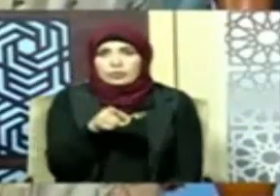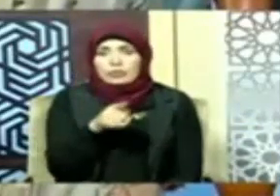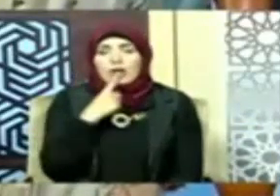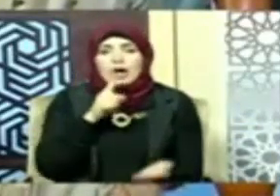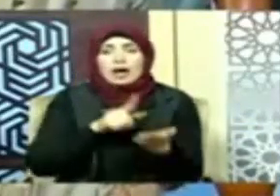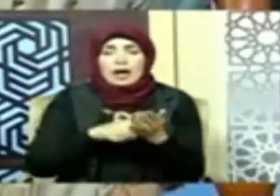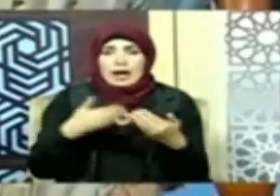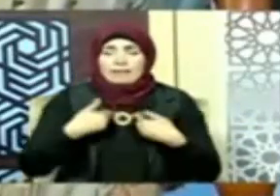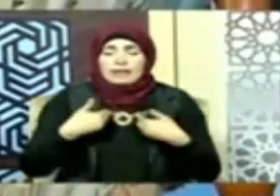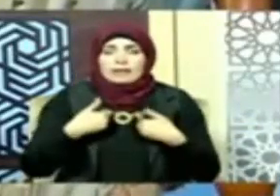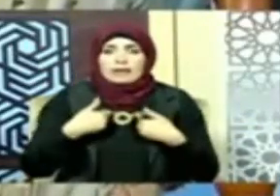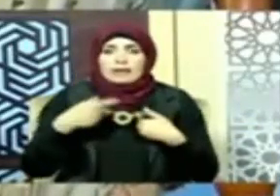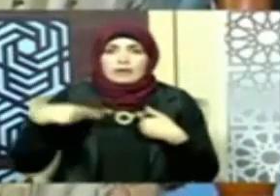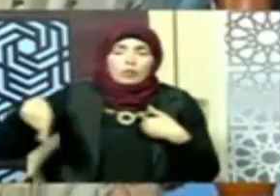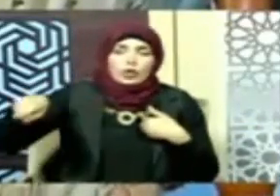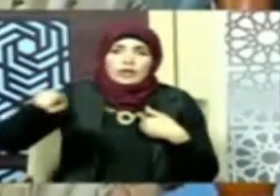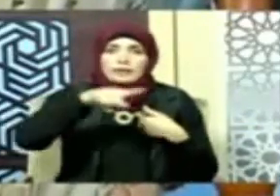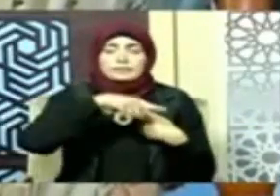أننا